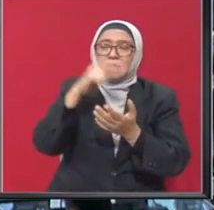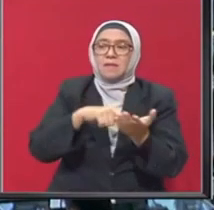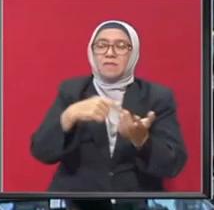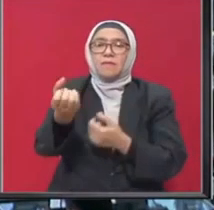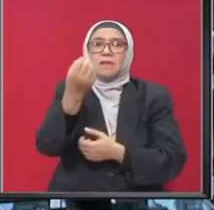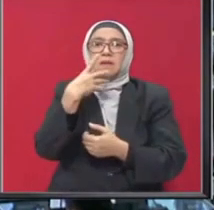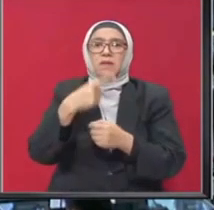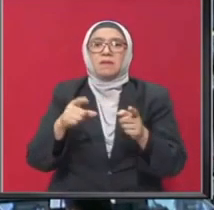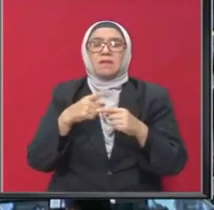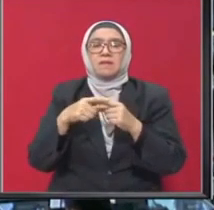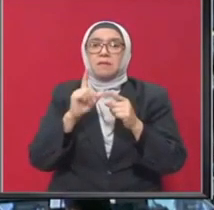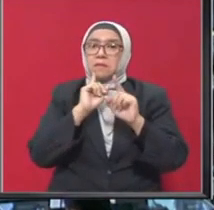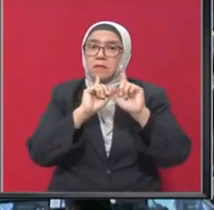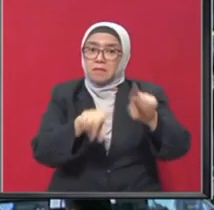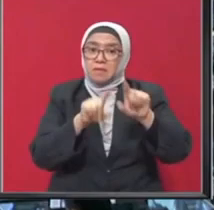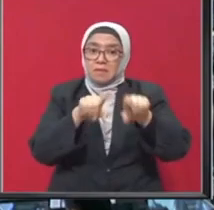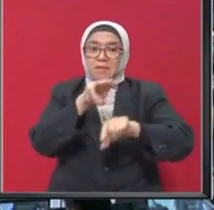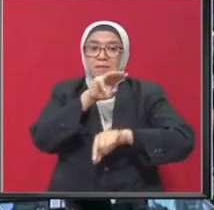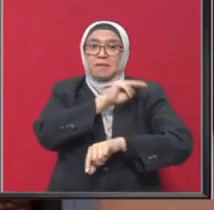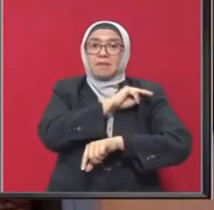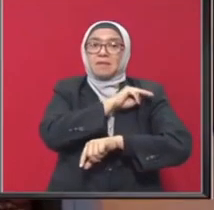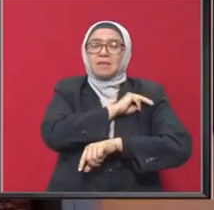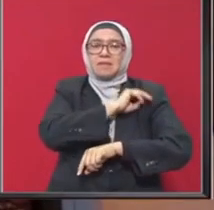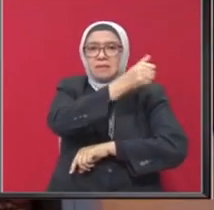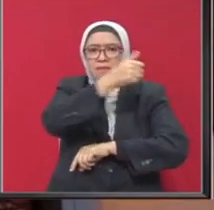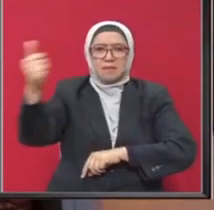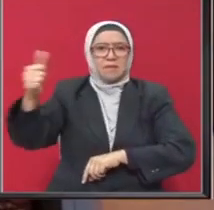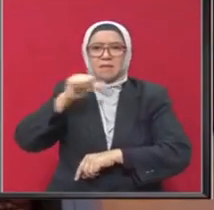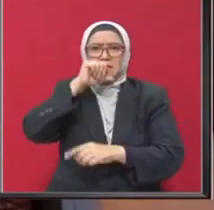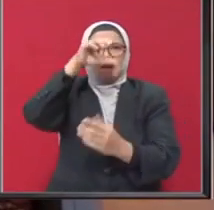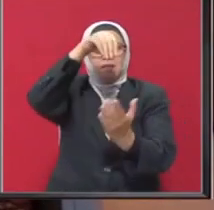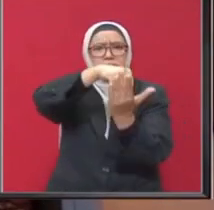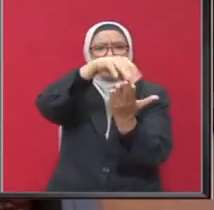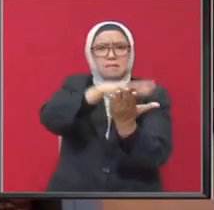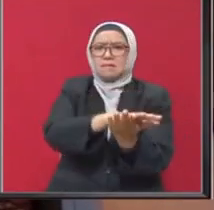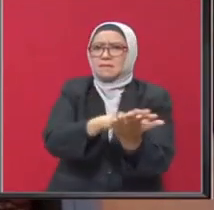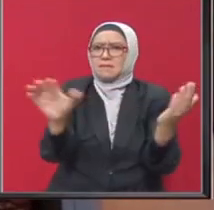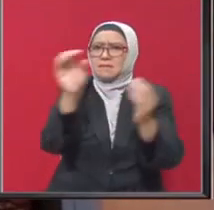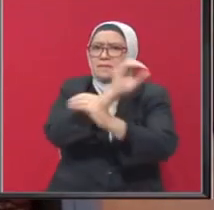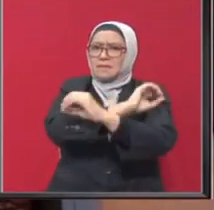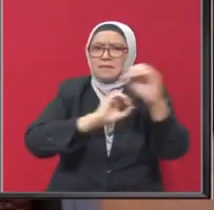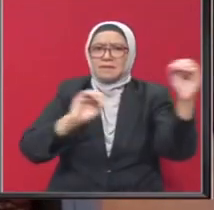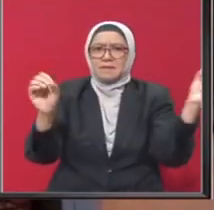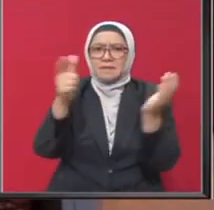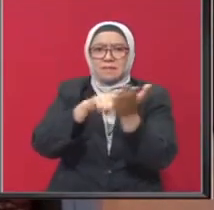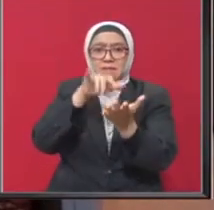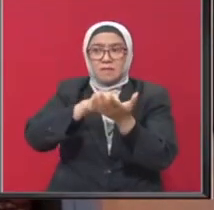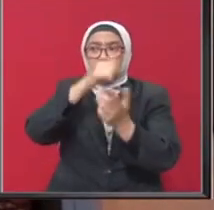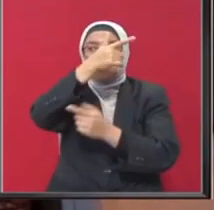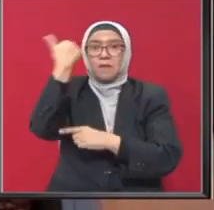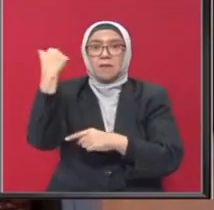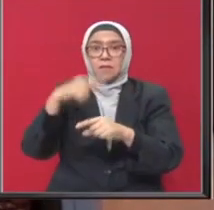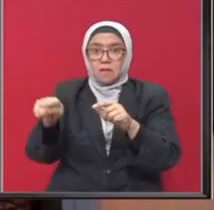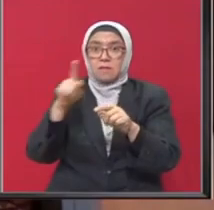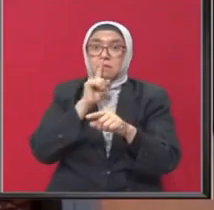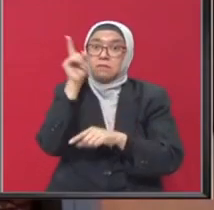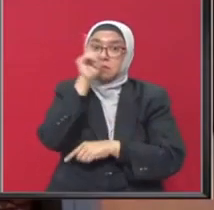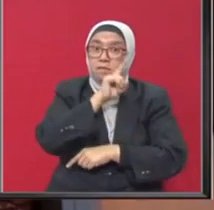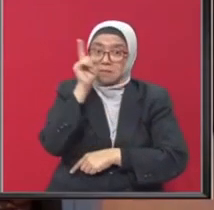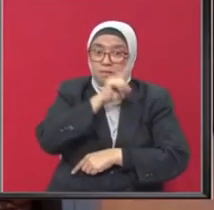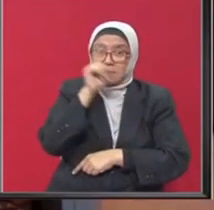diambil ataupun tidak diletakkan dalam MJM tersebut crene implikasi yang sangat besar akan dihadapi oleh